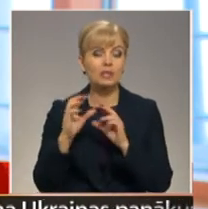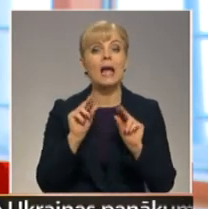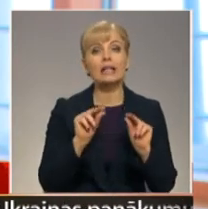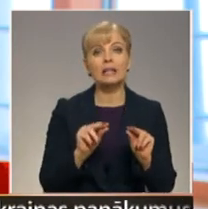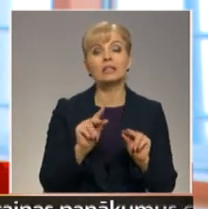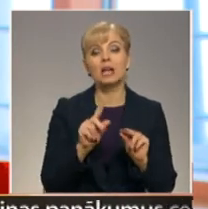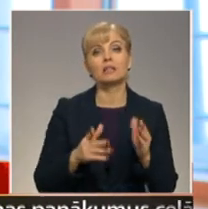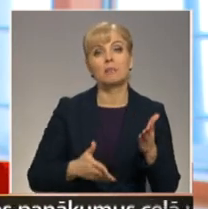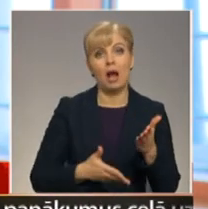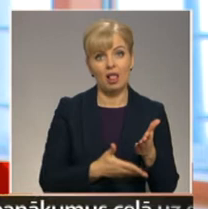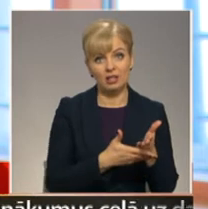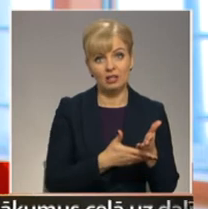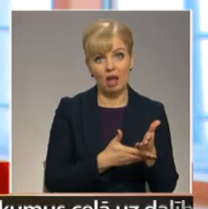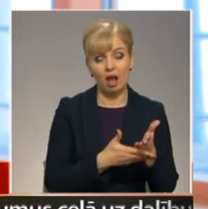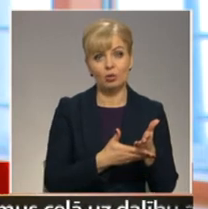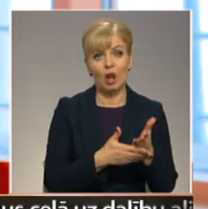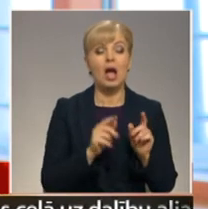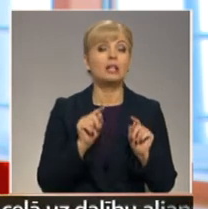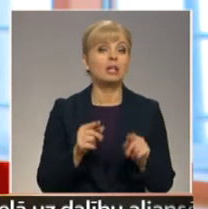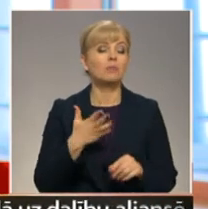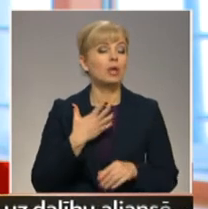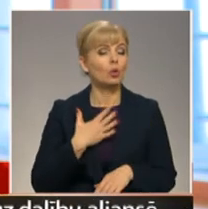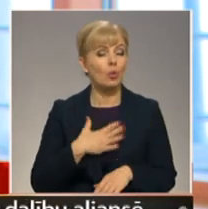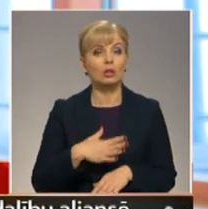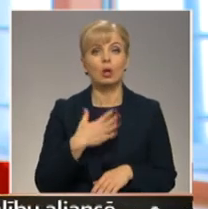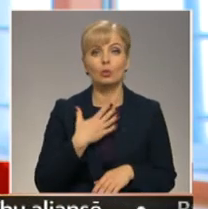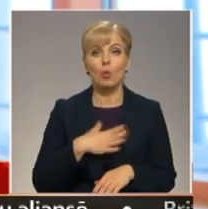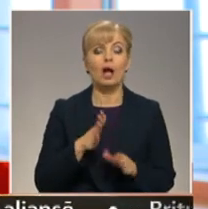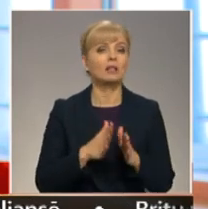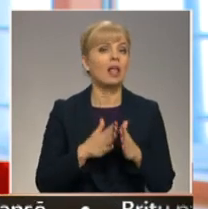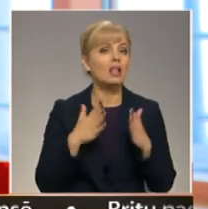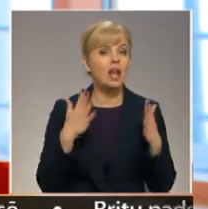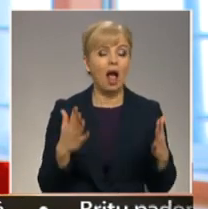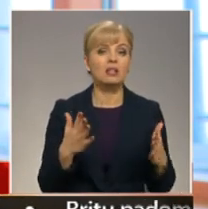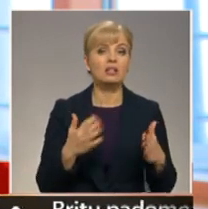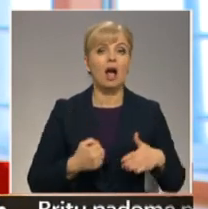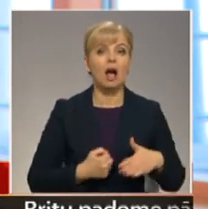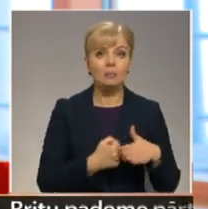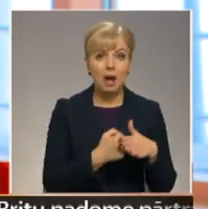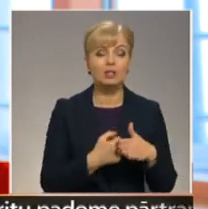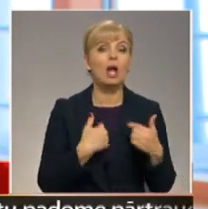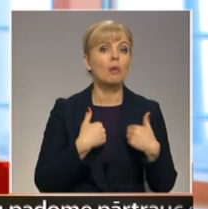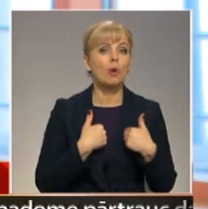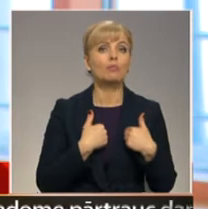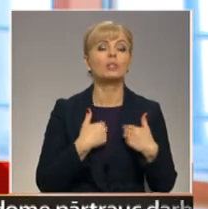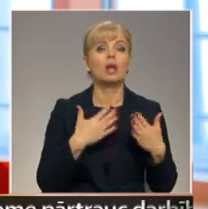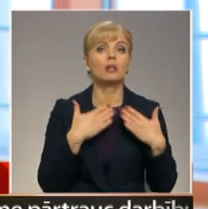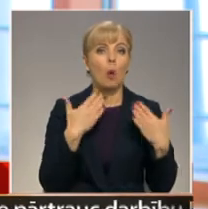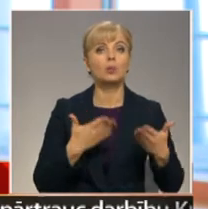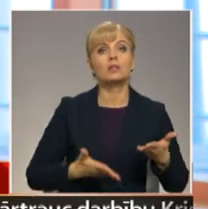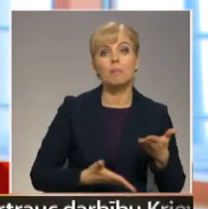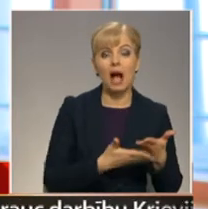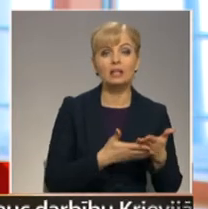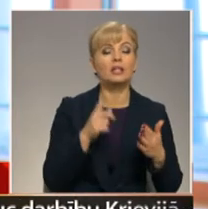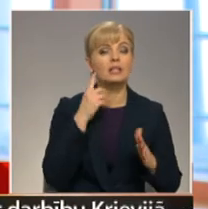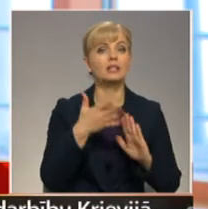tas palīdzētu. Un tas bija ļoti liels atbalsts. Tas mums ļoti daudz palīdzēja